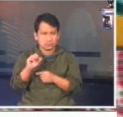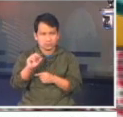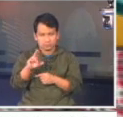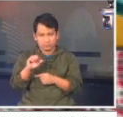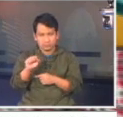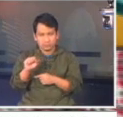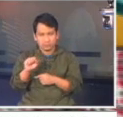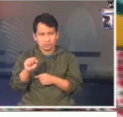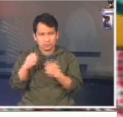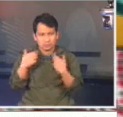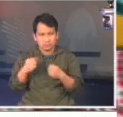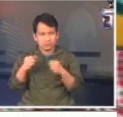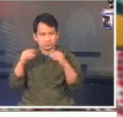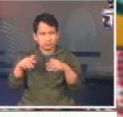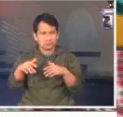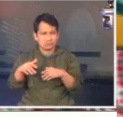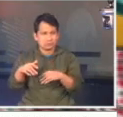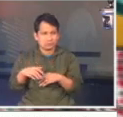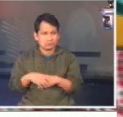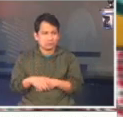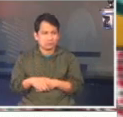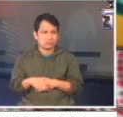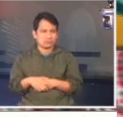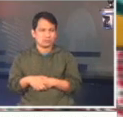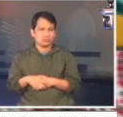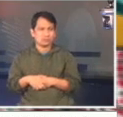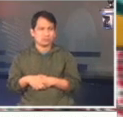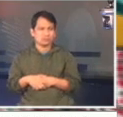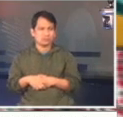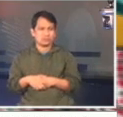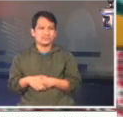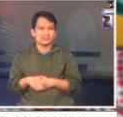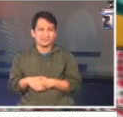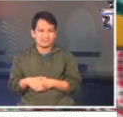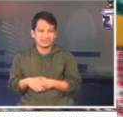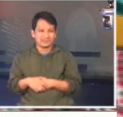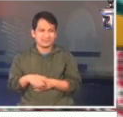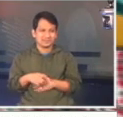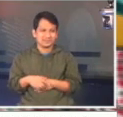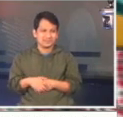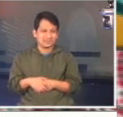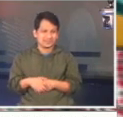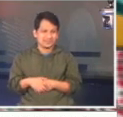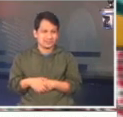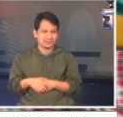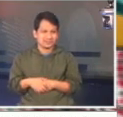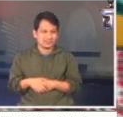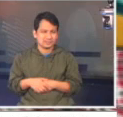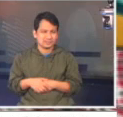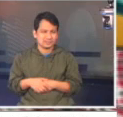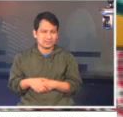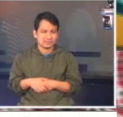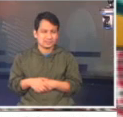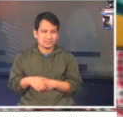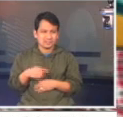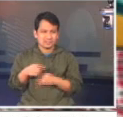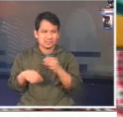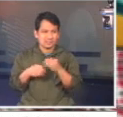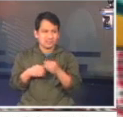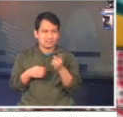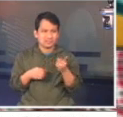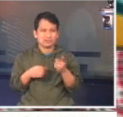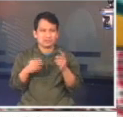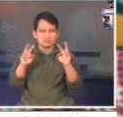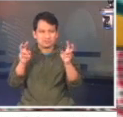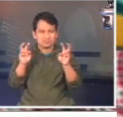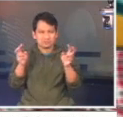Healing Priest, Mang Kepueng, Ang Lihim ng Bandang Itim, Pac Boys, Takusa, The Boy Foretold the Stars,